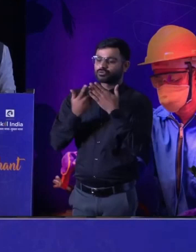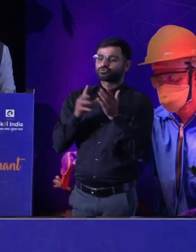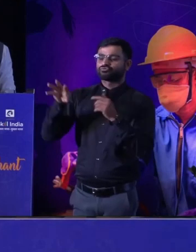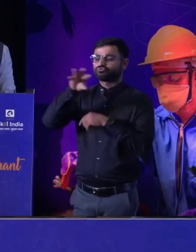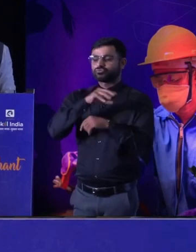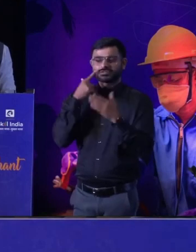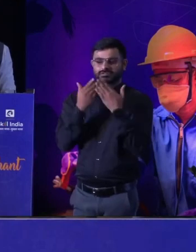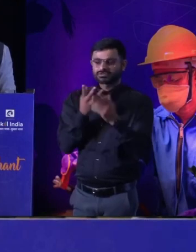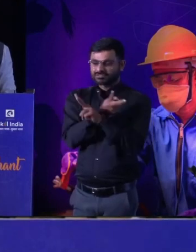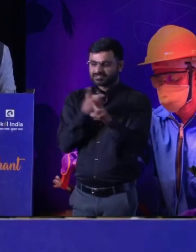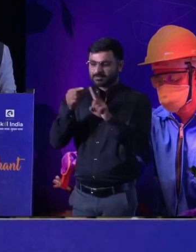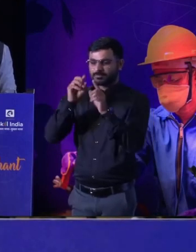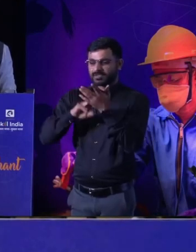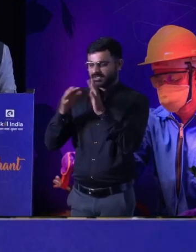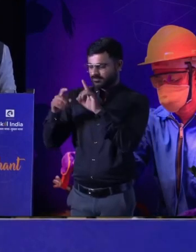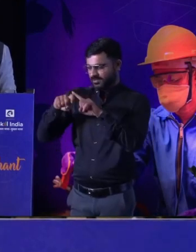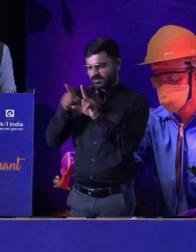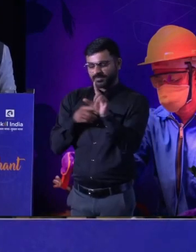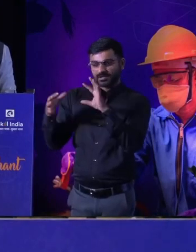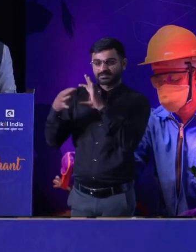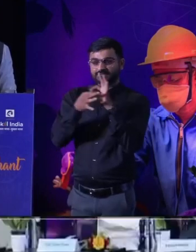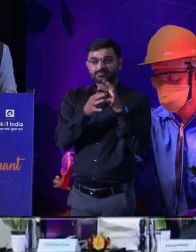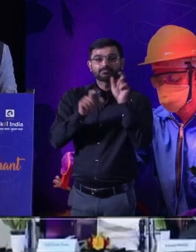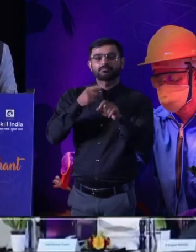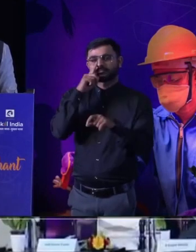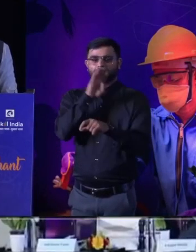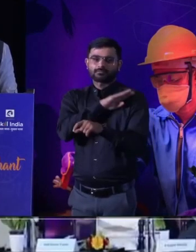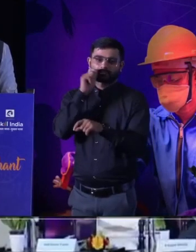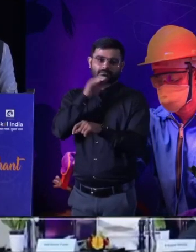संस्थान PMKK से जुड़े सारे लोग, बहनों और भाइयों,